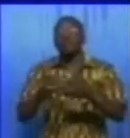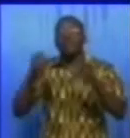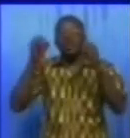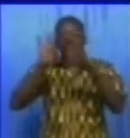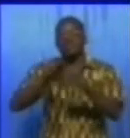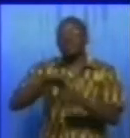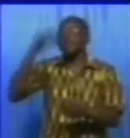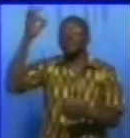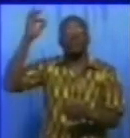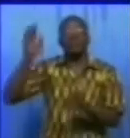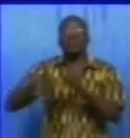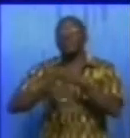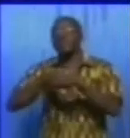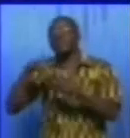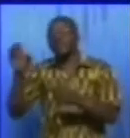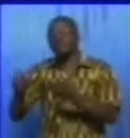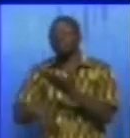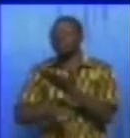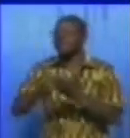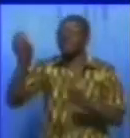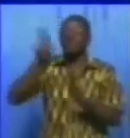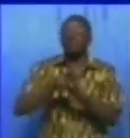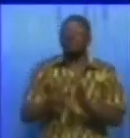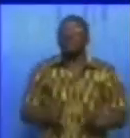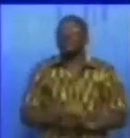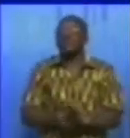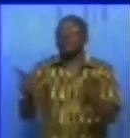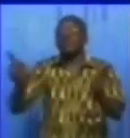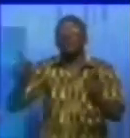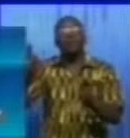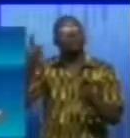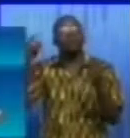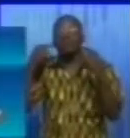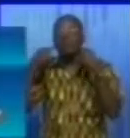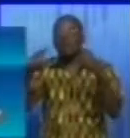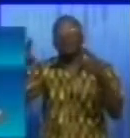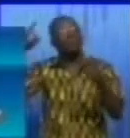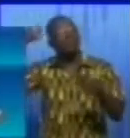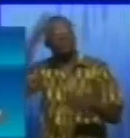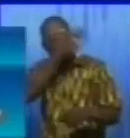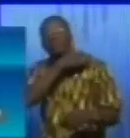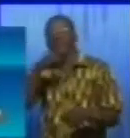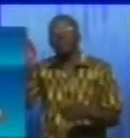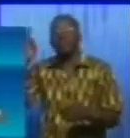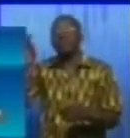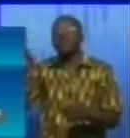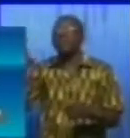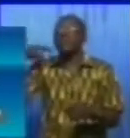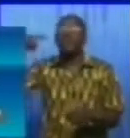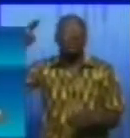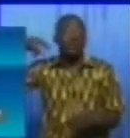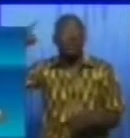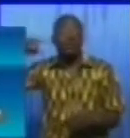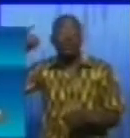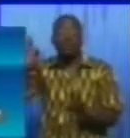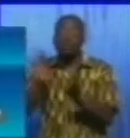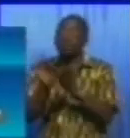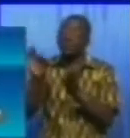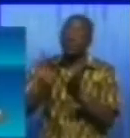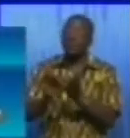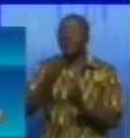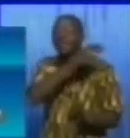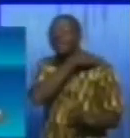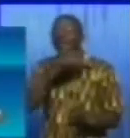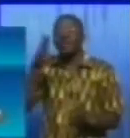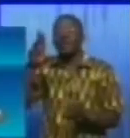sortir. C'est vraiment une simplification générale de la grammaire française, basculée sous forme d'histoire, de conte. Et il utilisera donc sa main,